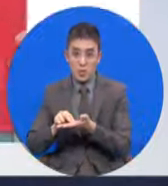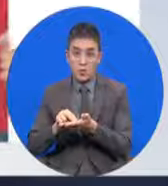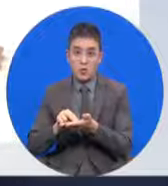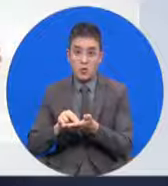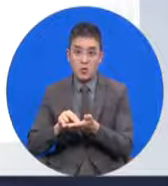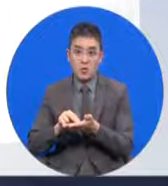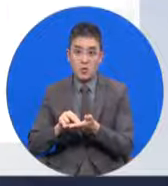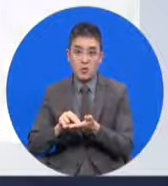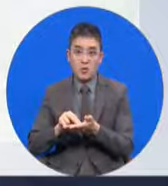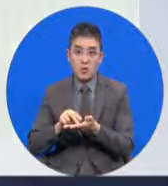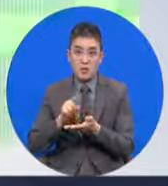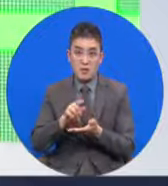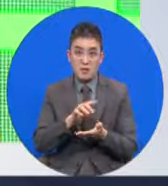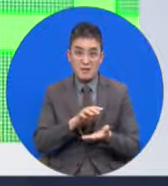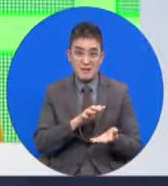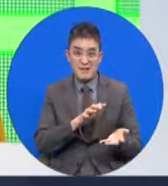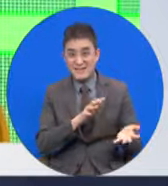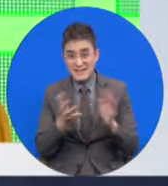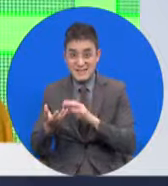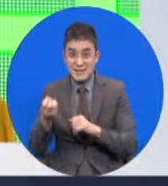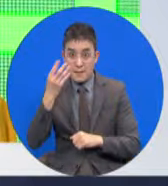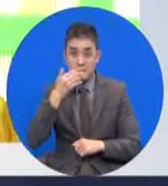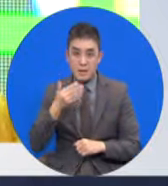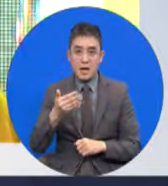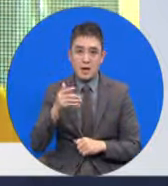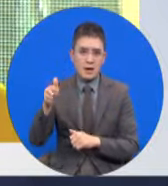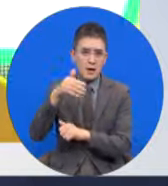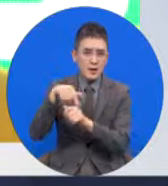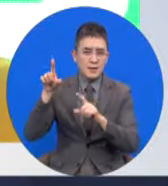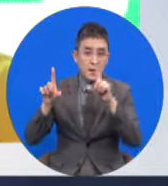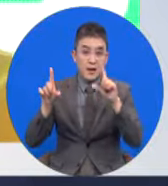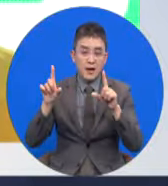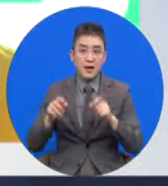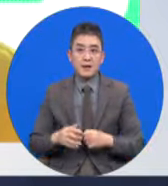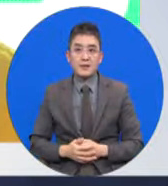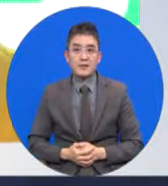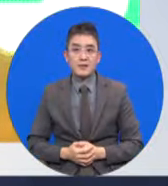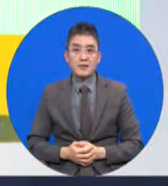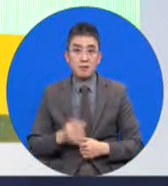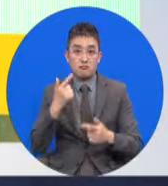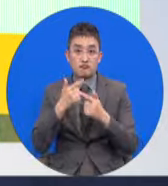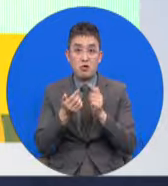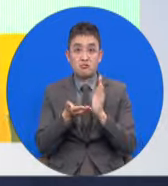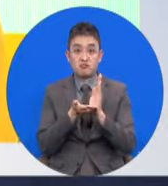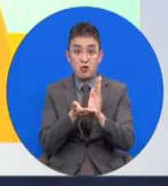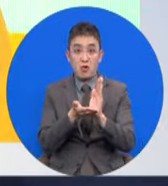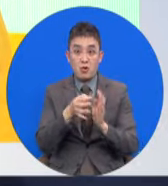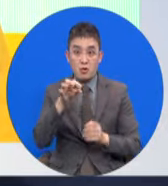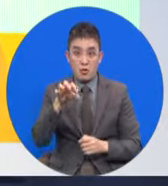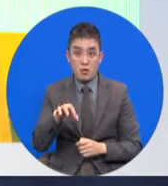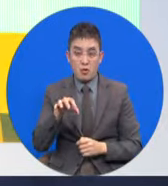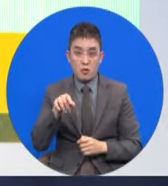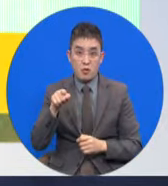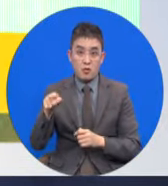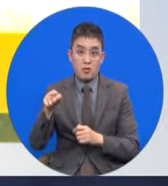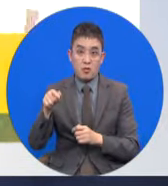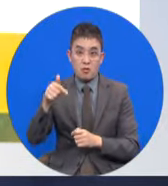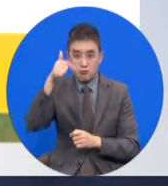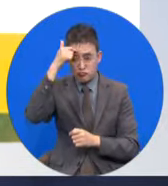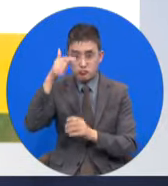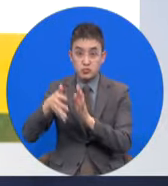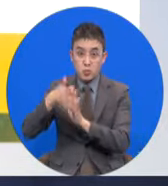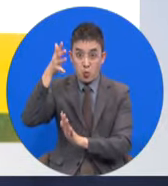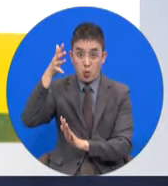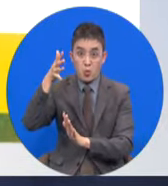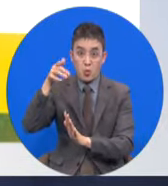딱 팔을 엎을 수 있는 것은 역시 구도입니다. 구도. 그런데 지금 이 부산 수영 같은 경우는 구도에서